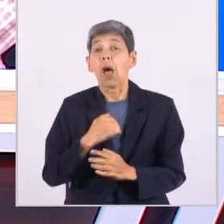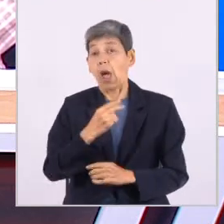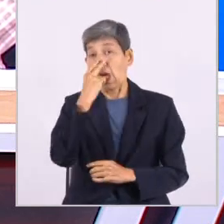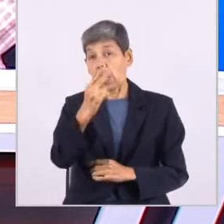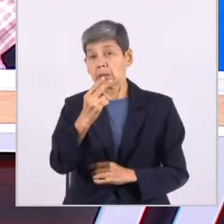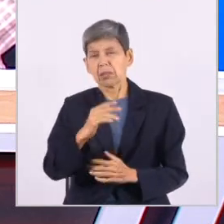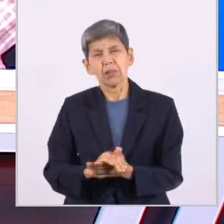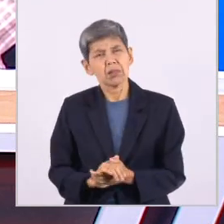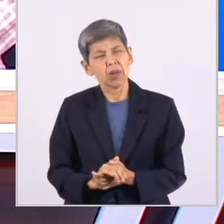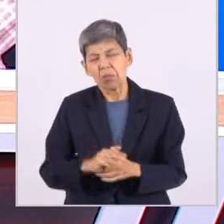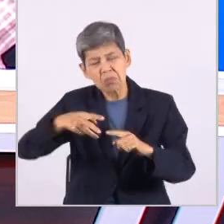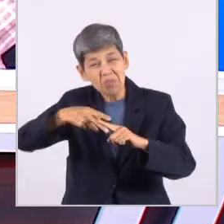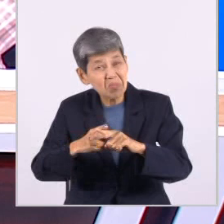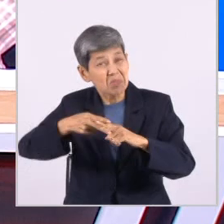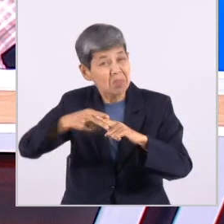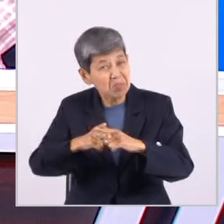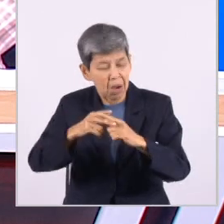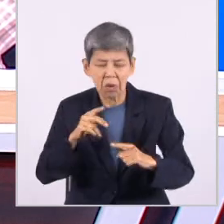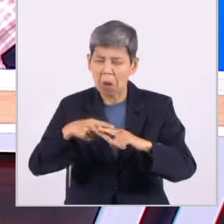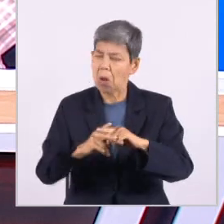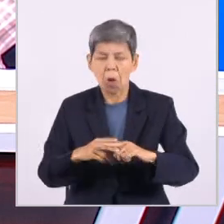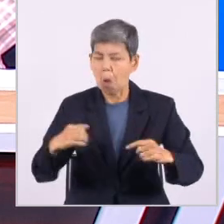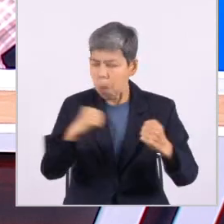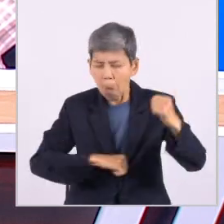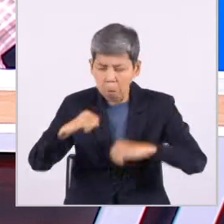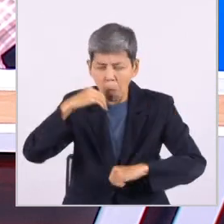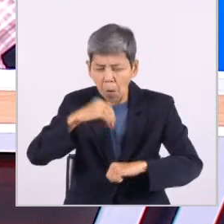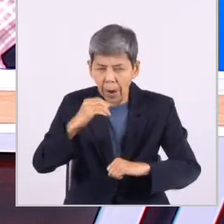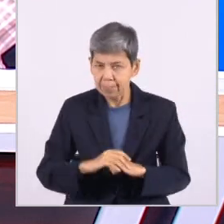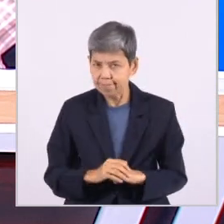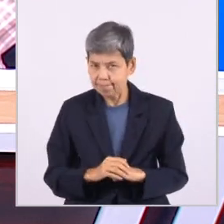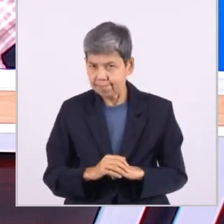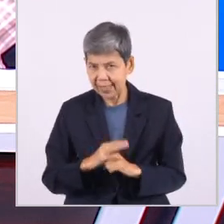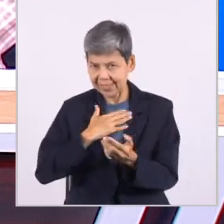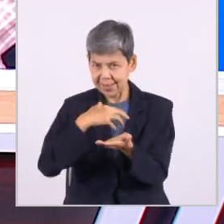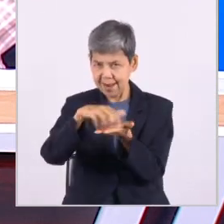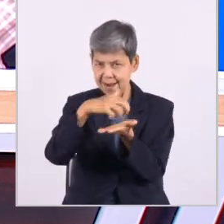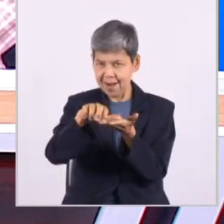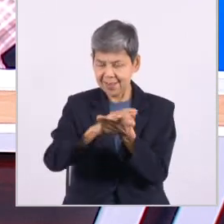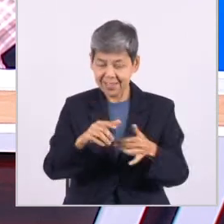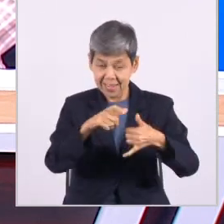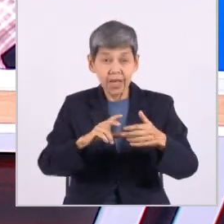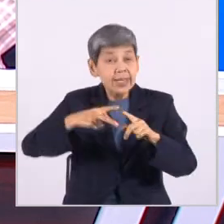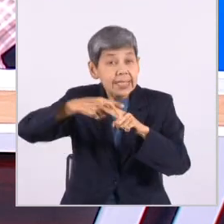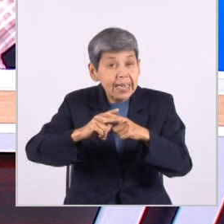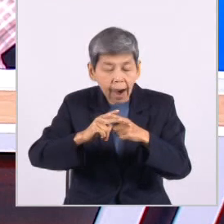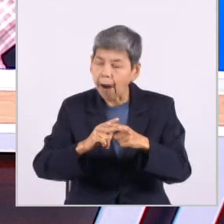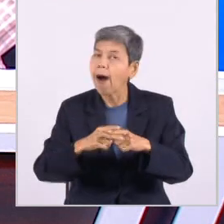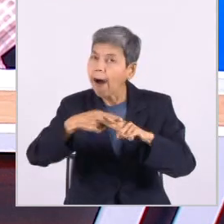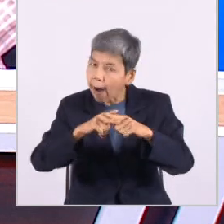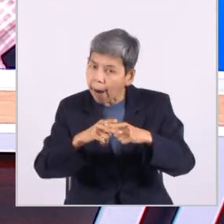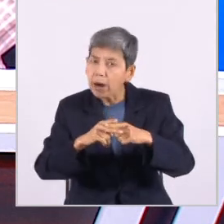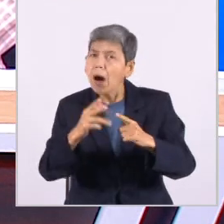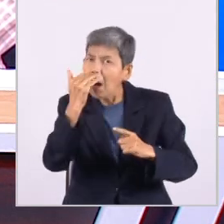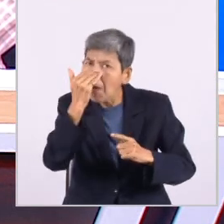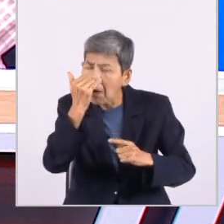มักจะมองว่าเด็กช่างตีกันสิมักจะมีคำพูดนี้เนาะข่าวที่จำจะเล่าให้ฟังเด็กช่างเนี่ยถูกลบภาพไปเลยค่ะเพราะ